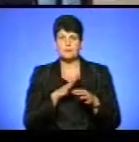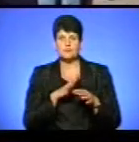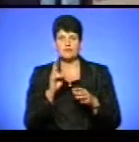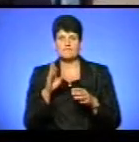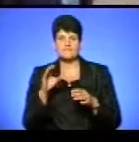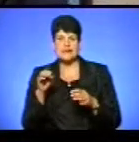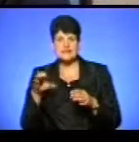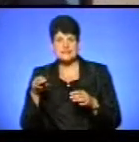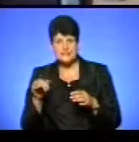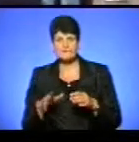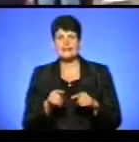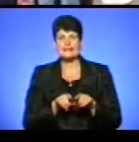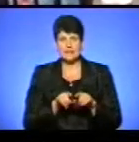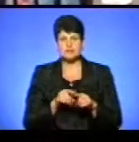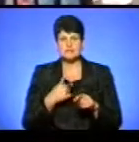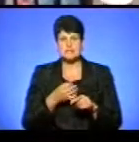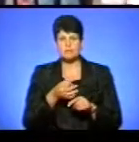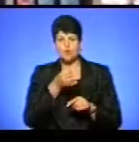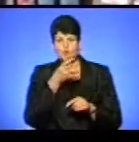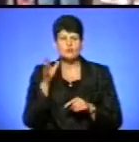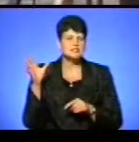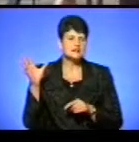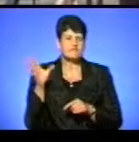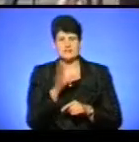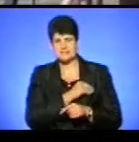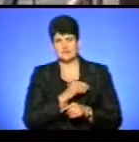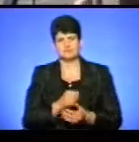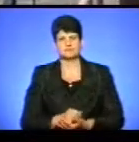вважати теж мені сподобалось, мені все сподобалося.